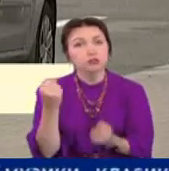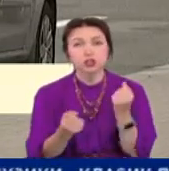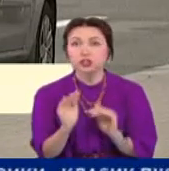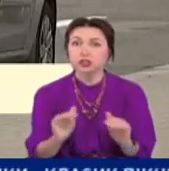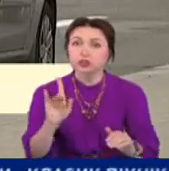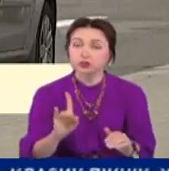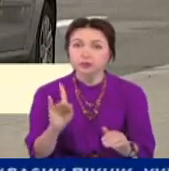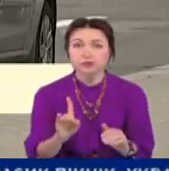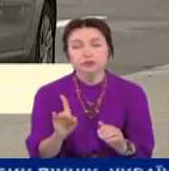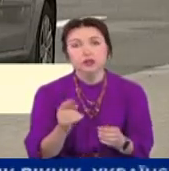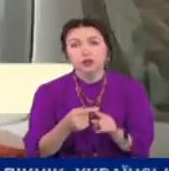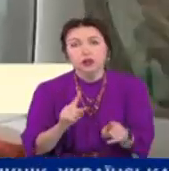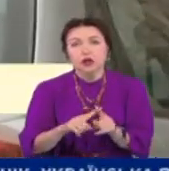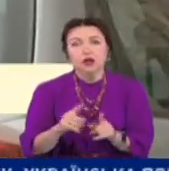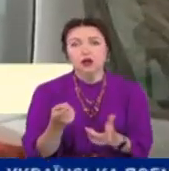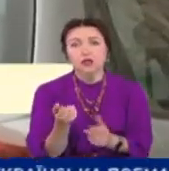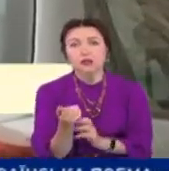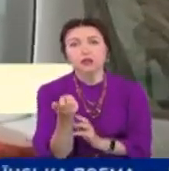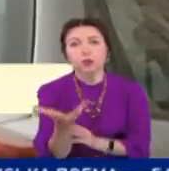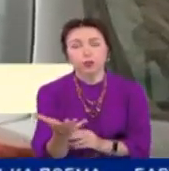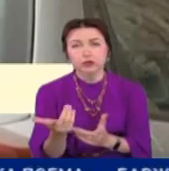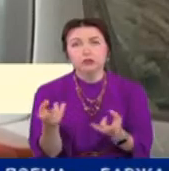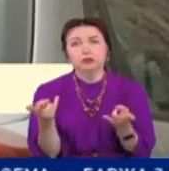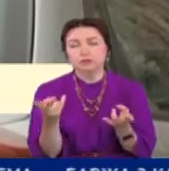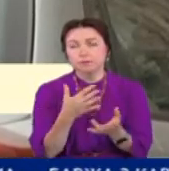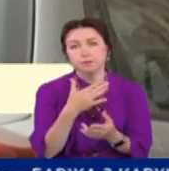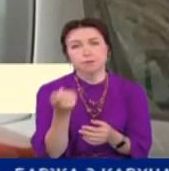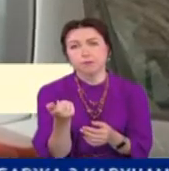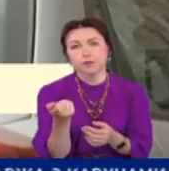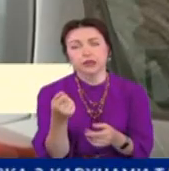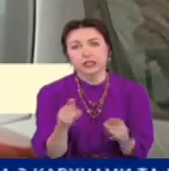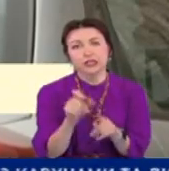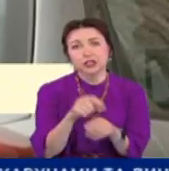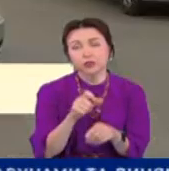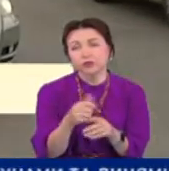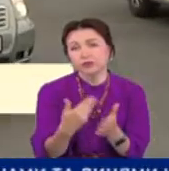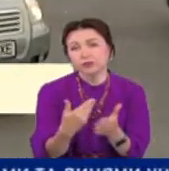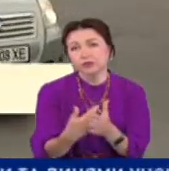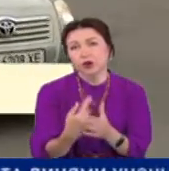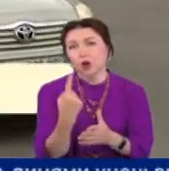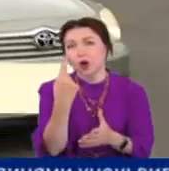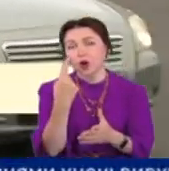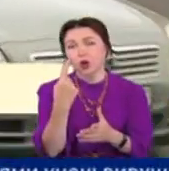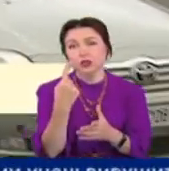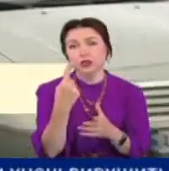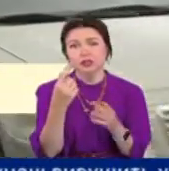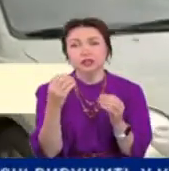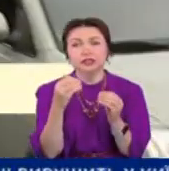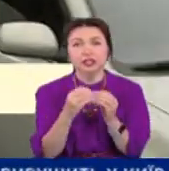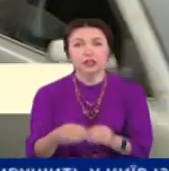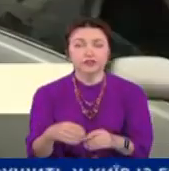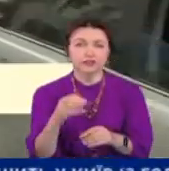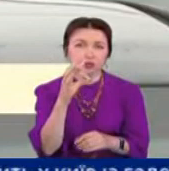– низьким попитом на послугу. За їхніми підрахунками, такі замовлення складають близько 0,1% від